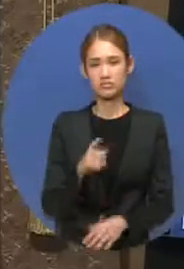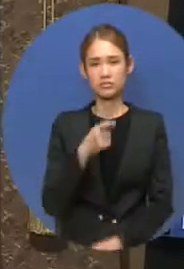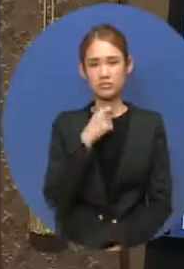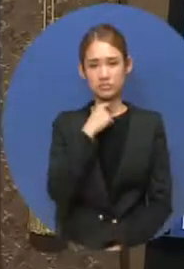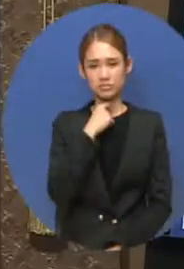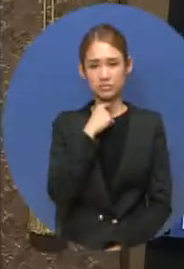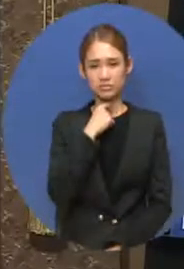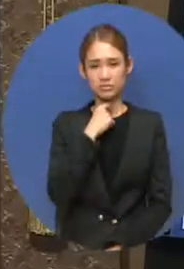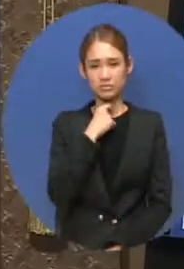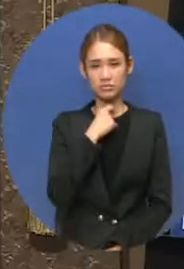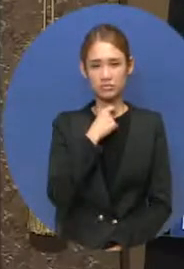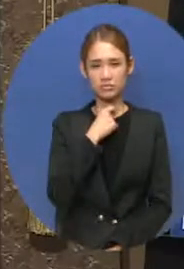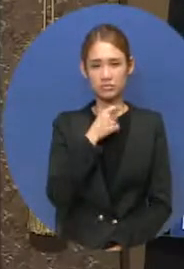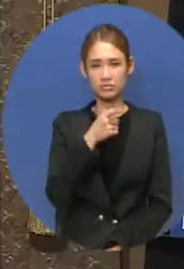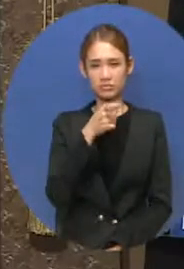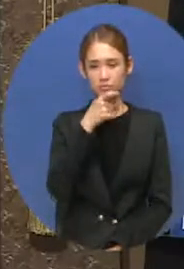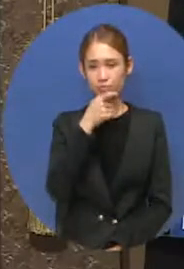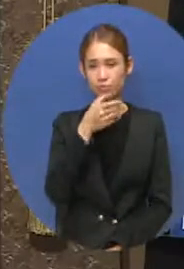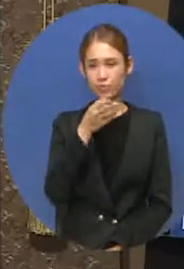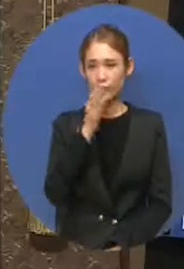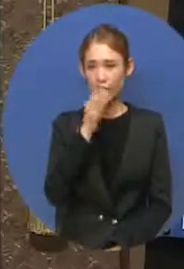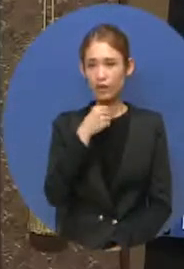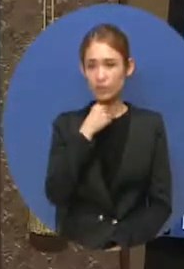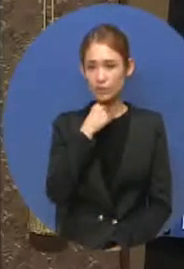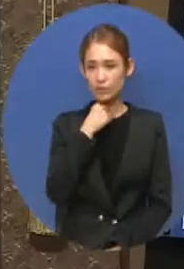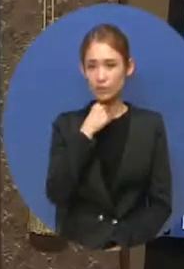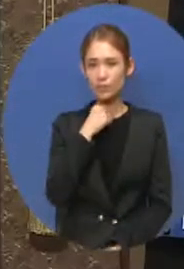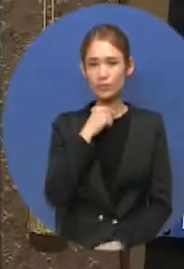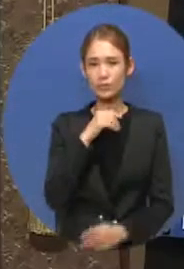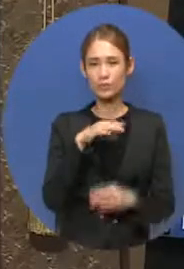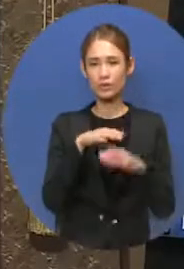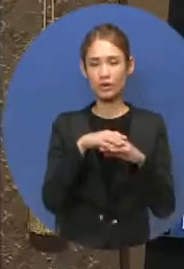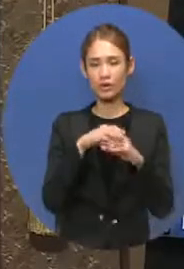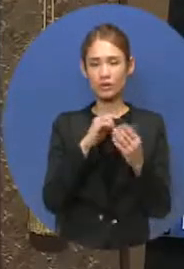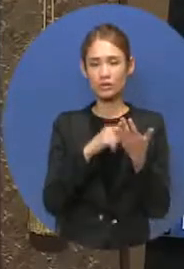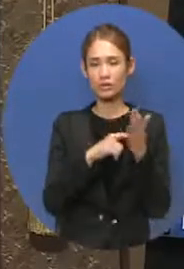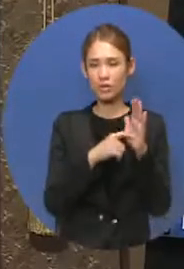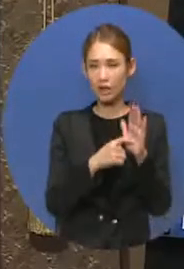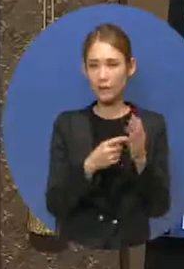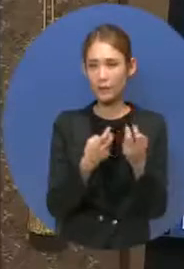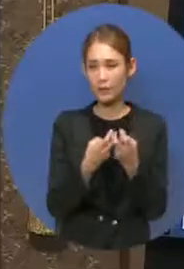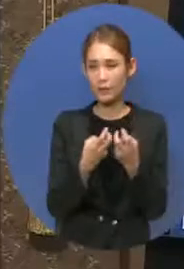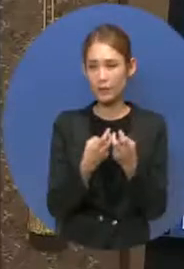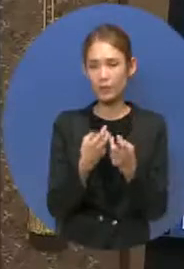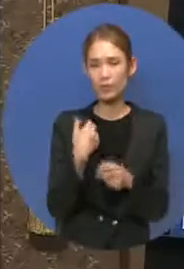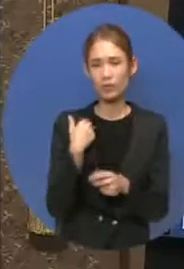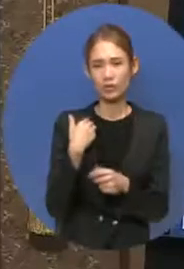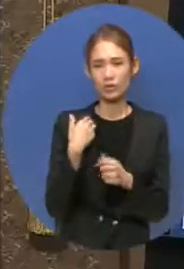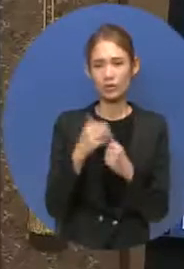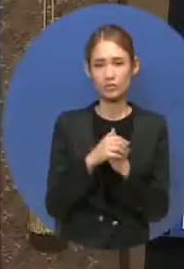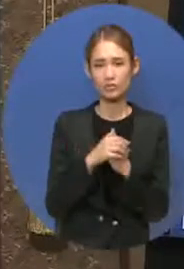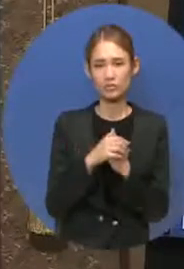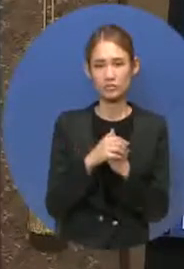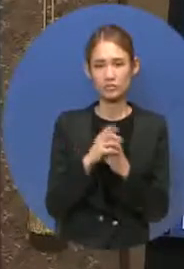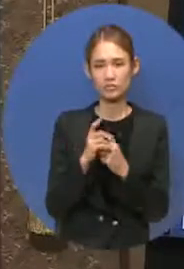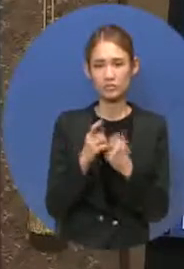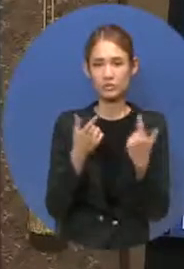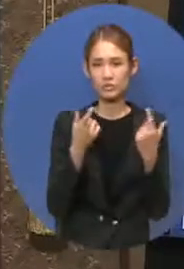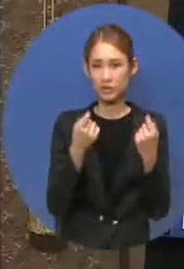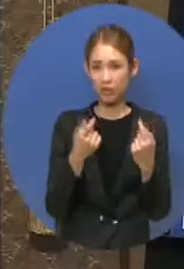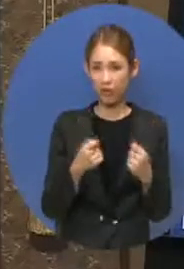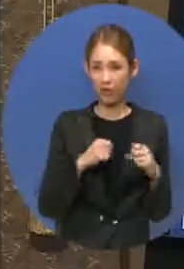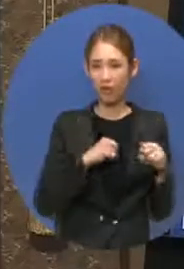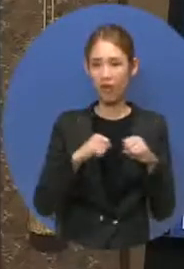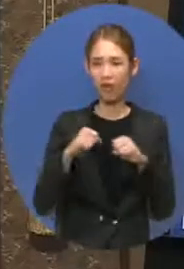먹고 싶거나 혹은 또 물을 마시고 싶은데 어떻게 의사 표현을 해야 될지 모르기 때문에 네. 아마도 뭔가를 이런 행동을